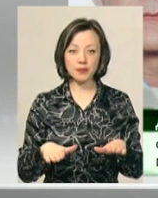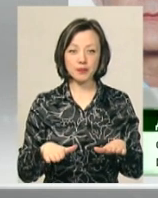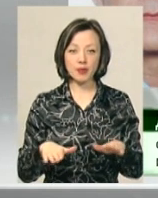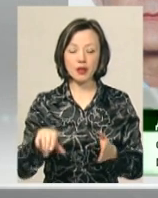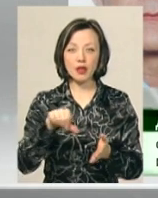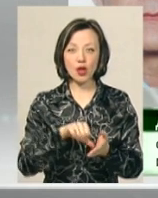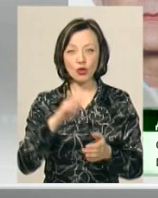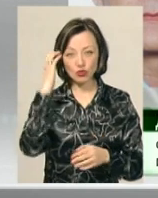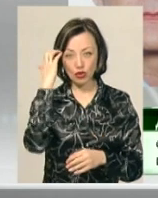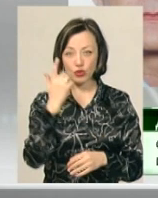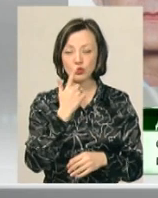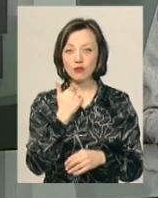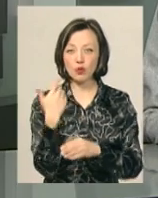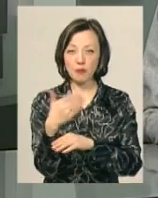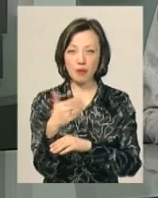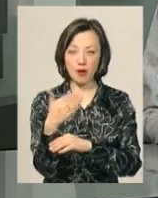чорно-червоний прапор.